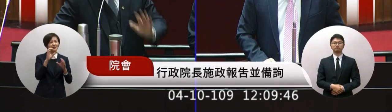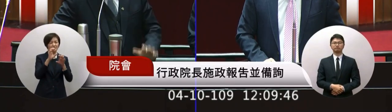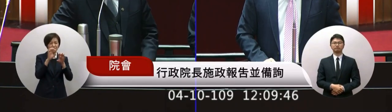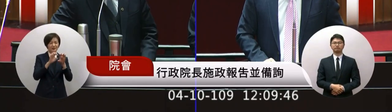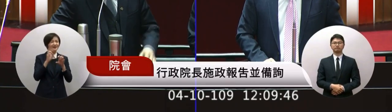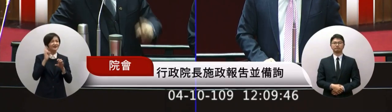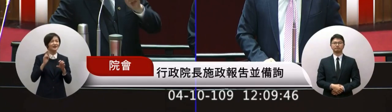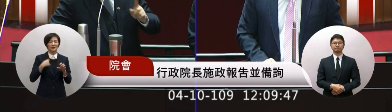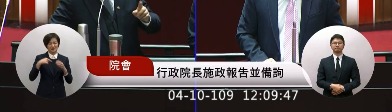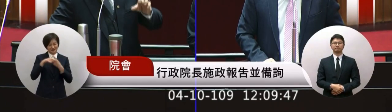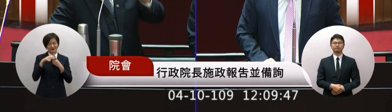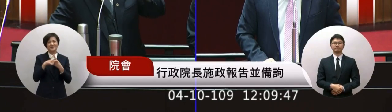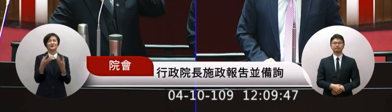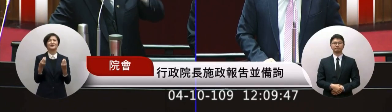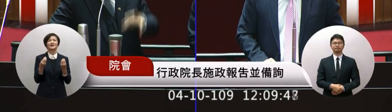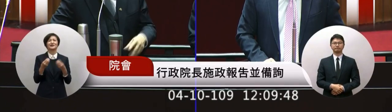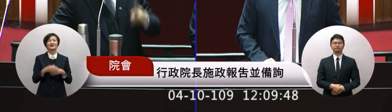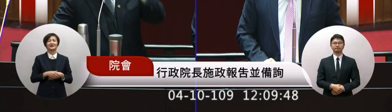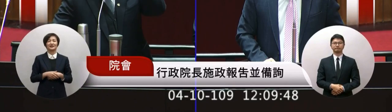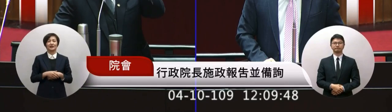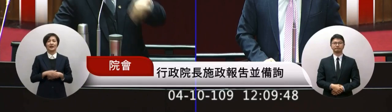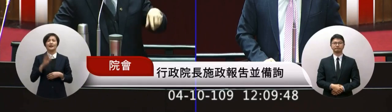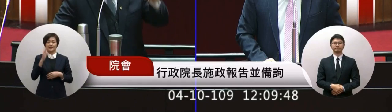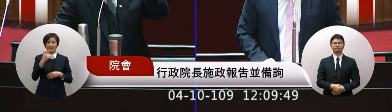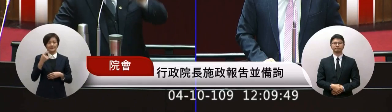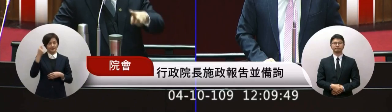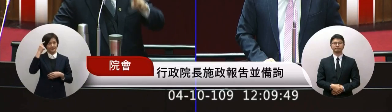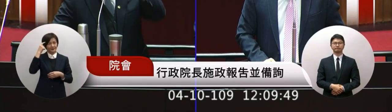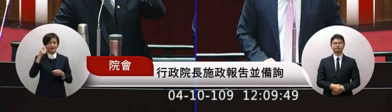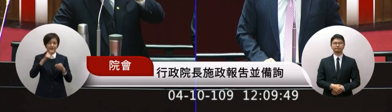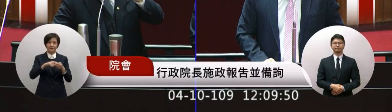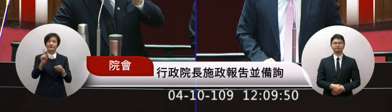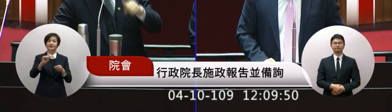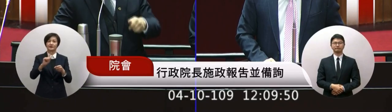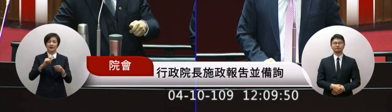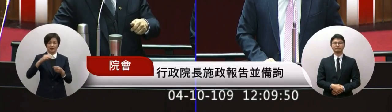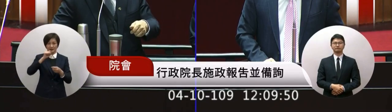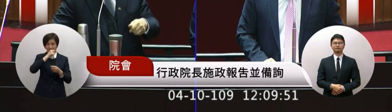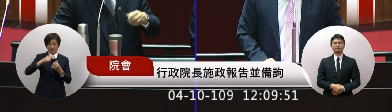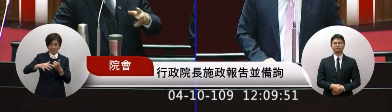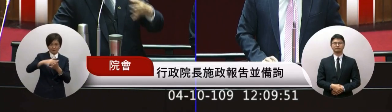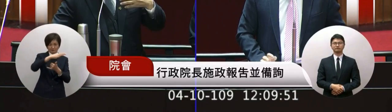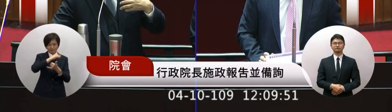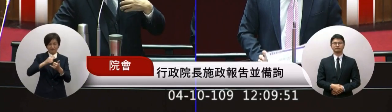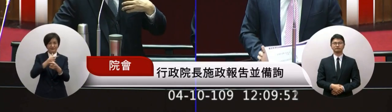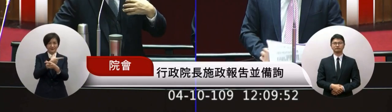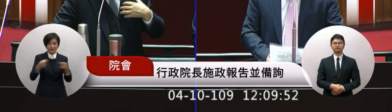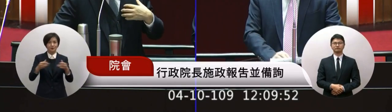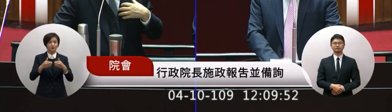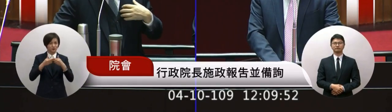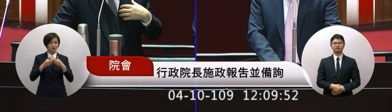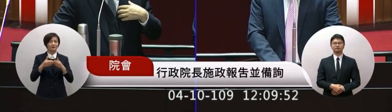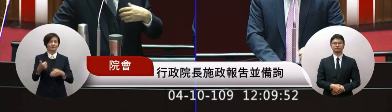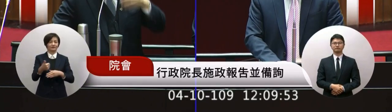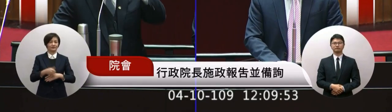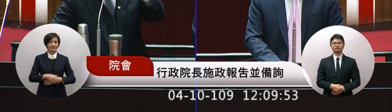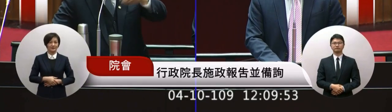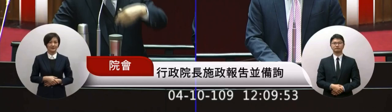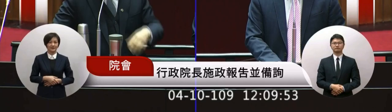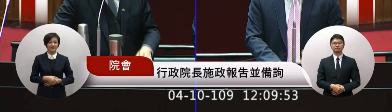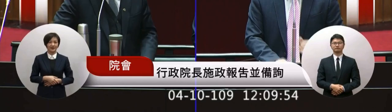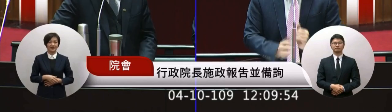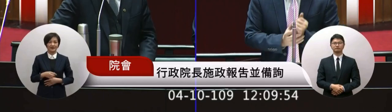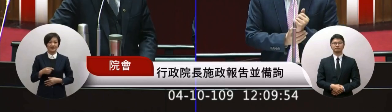这款我无研究，但应该全国一个一同款啦。 Okay. 啊，咱啥物发音就